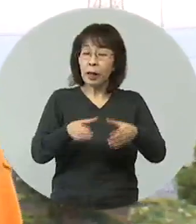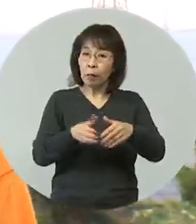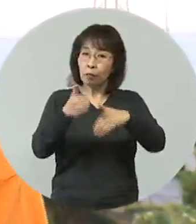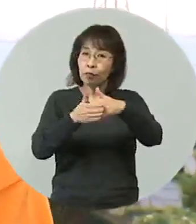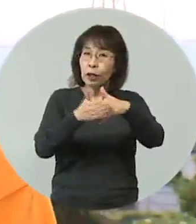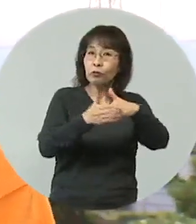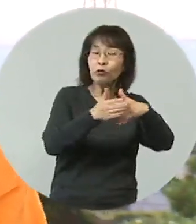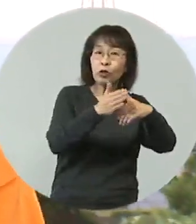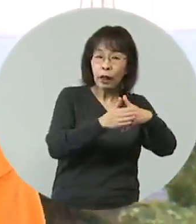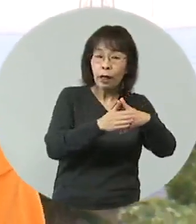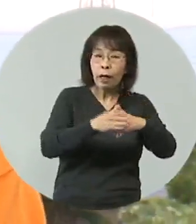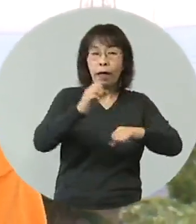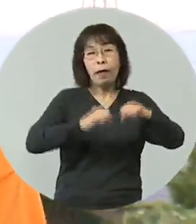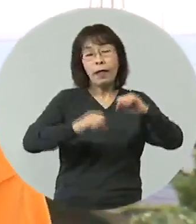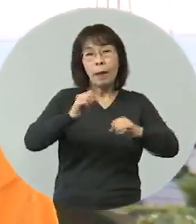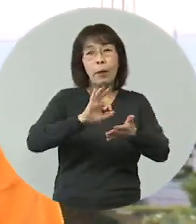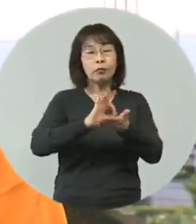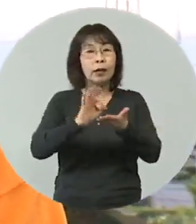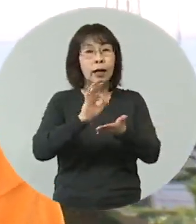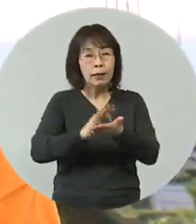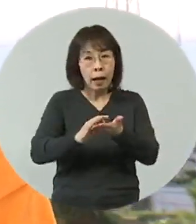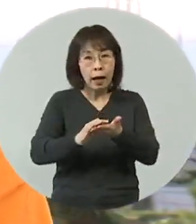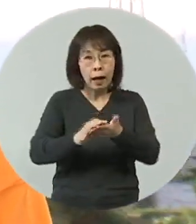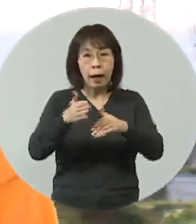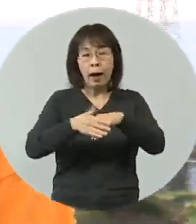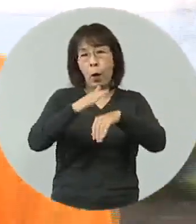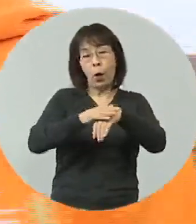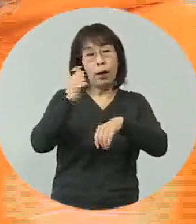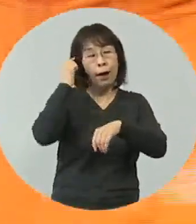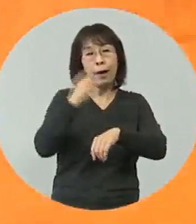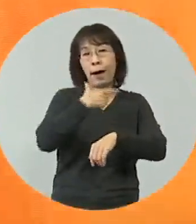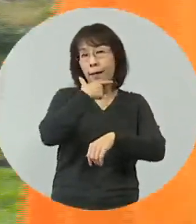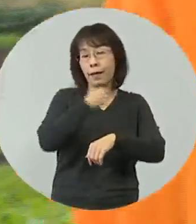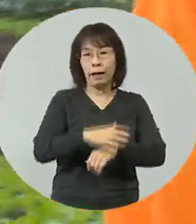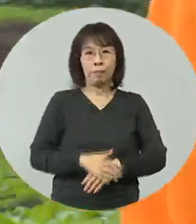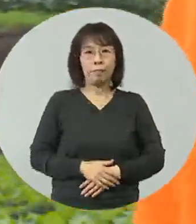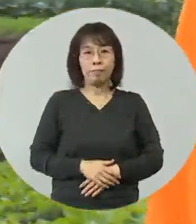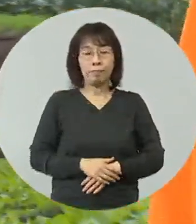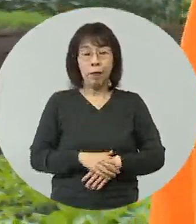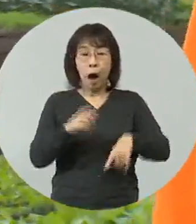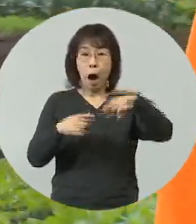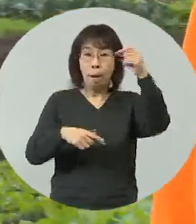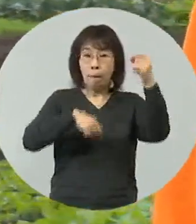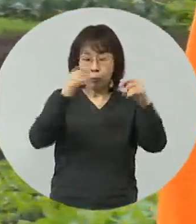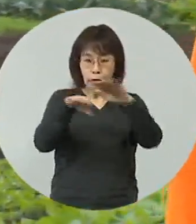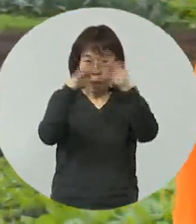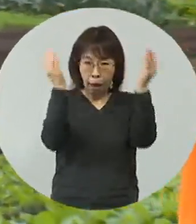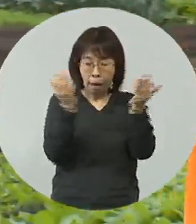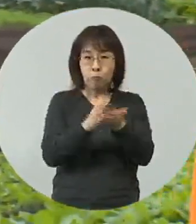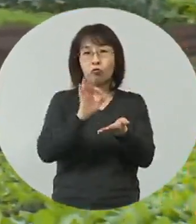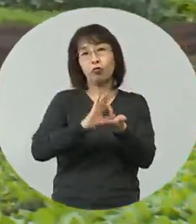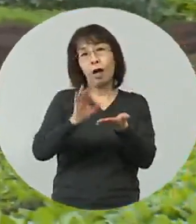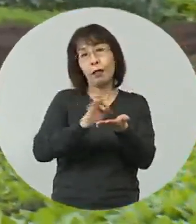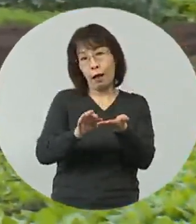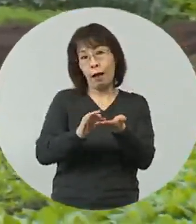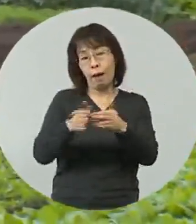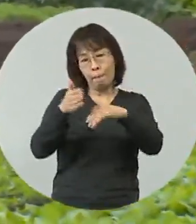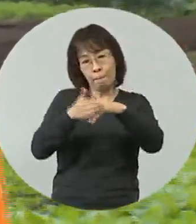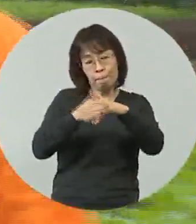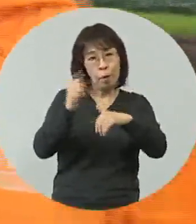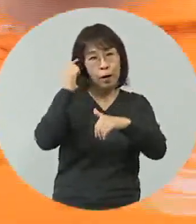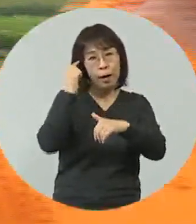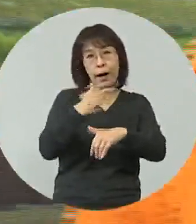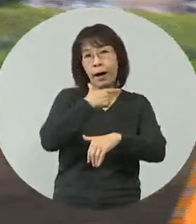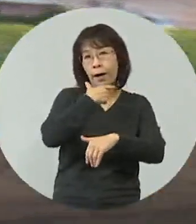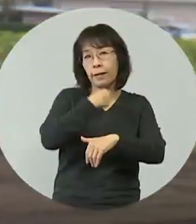スして生の良さを生かしたレシピを考えたいと思います。 かぶの葉っぱまで丸ごと使ったレシピを作りたいと思います